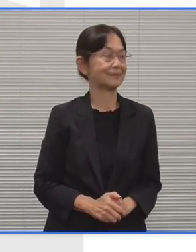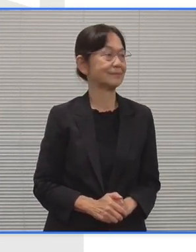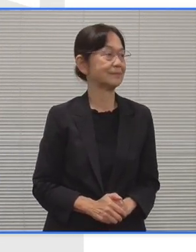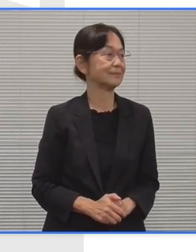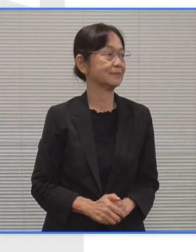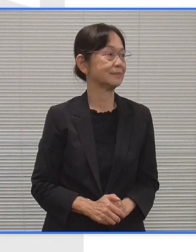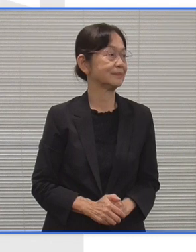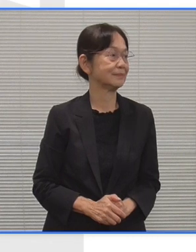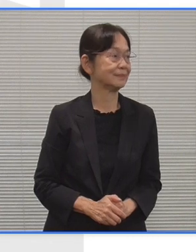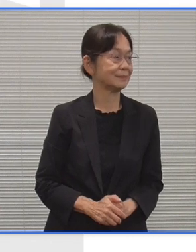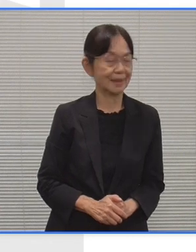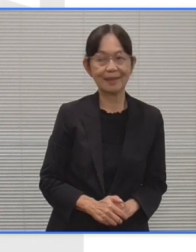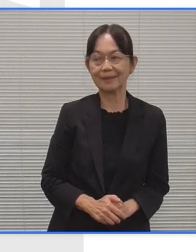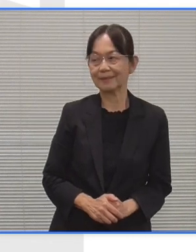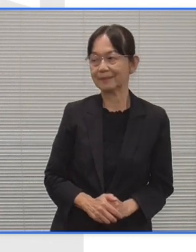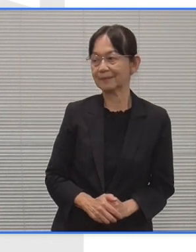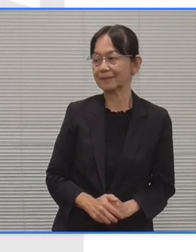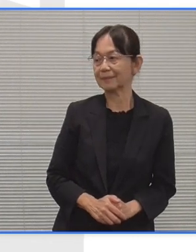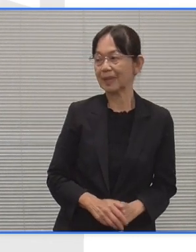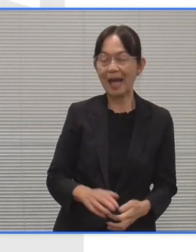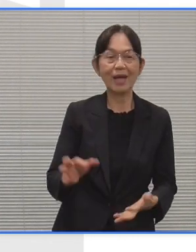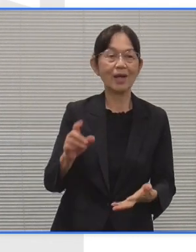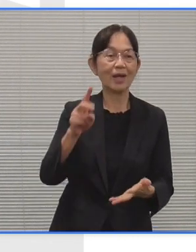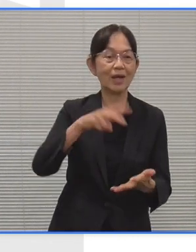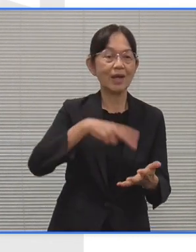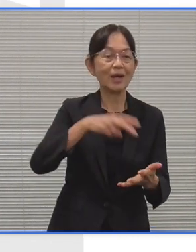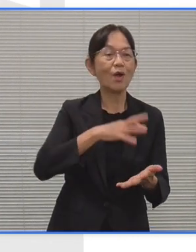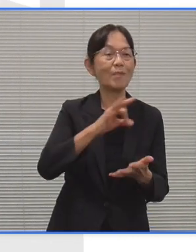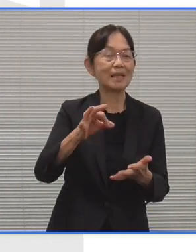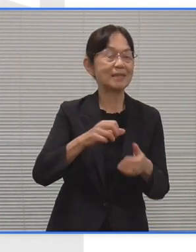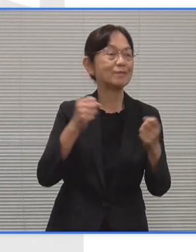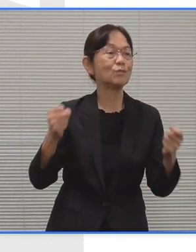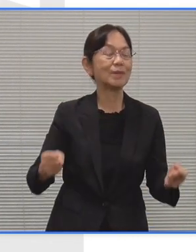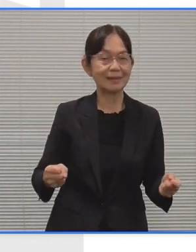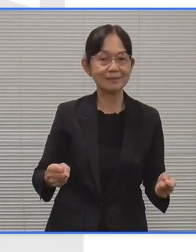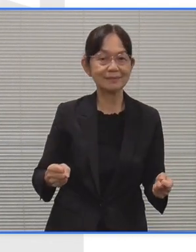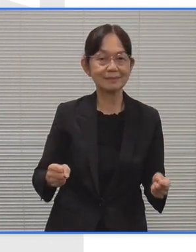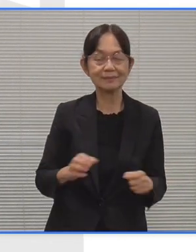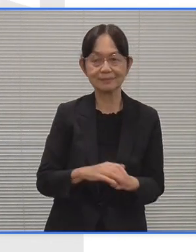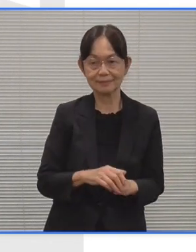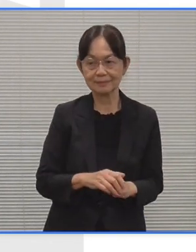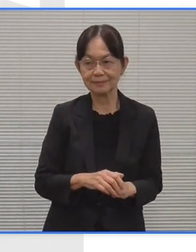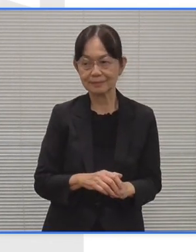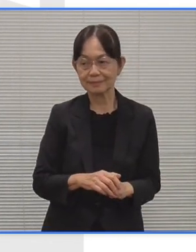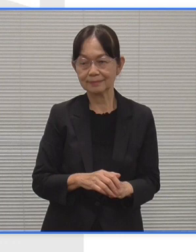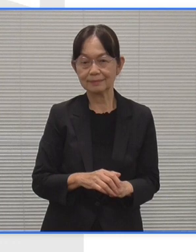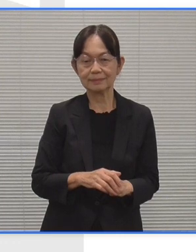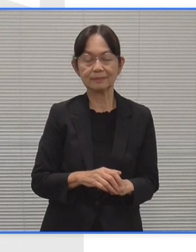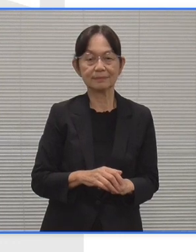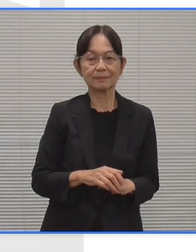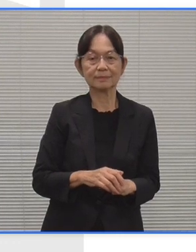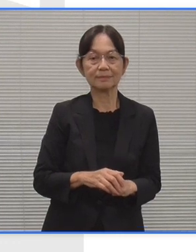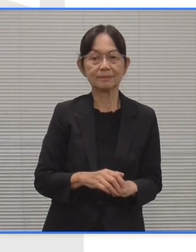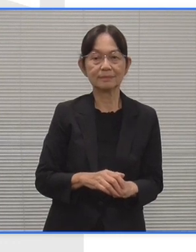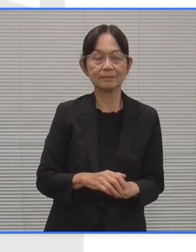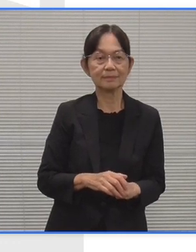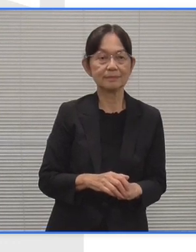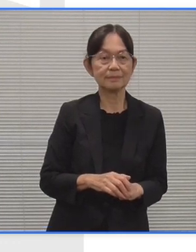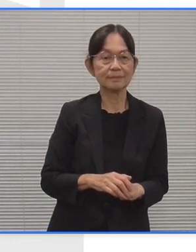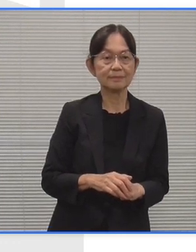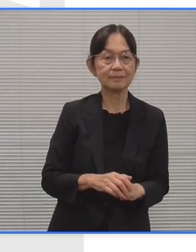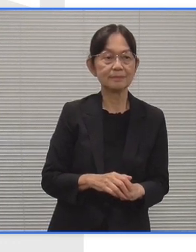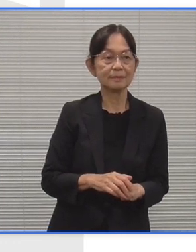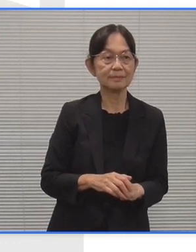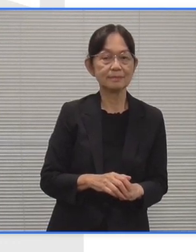読売新聞の中村と申します。お願いいたします。同じくの区民投票について伺わせていただきたいんですけれども、1